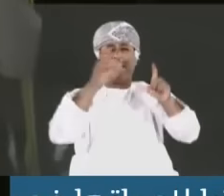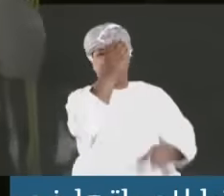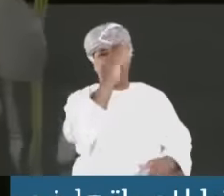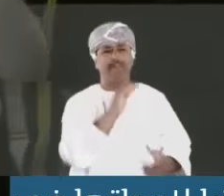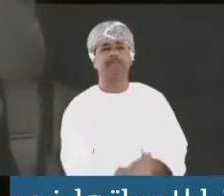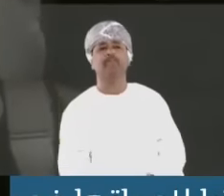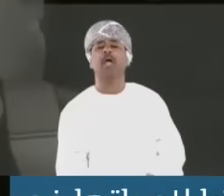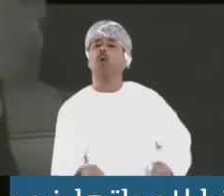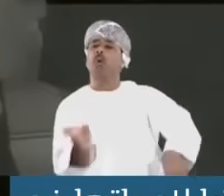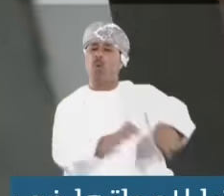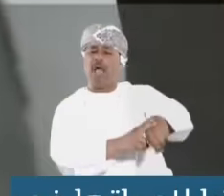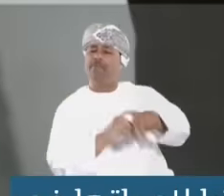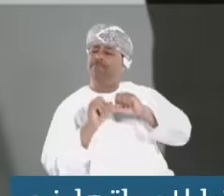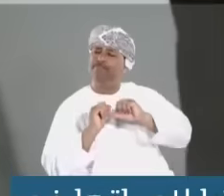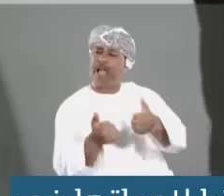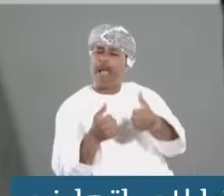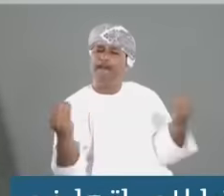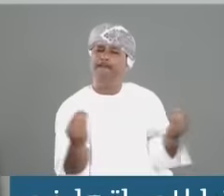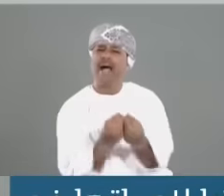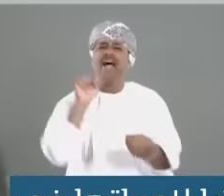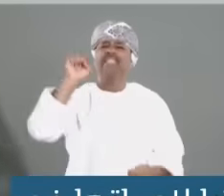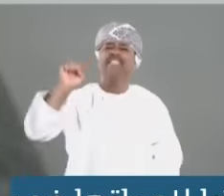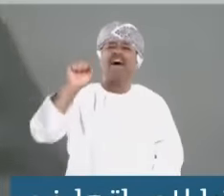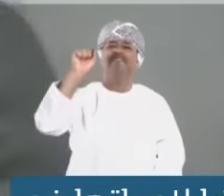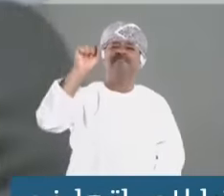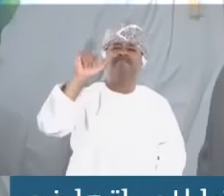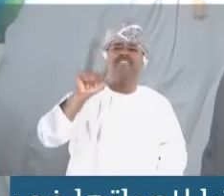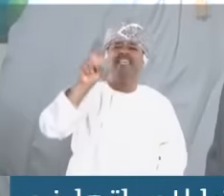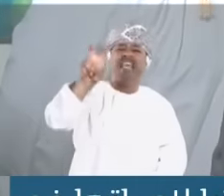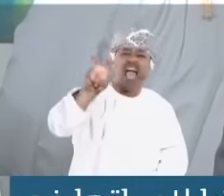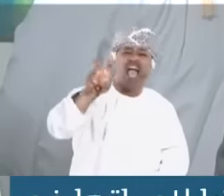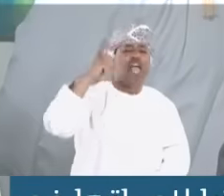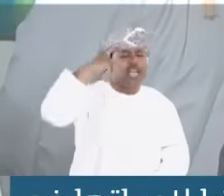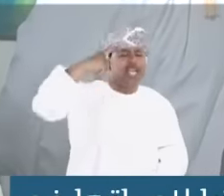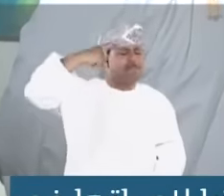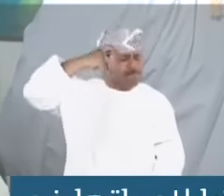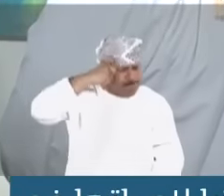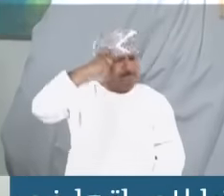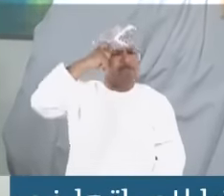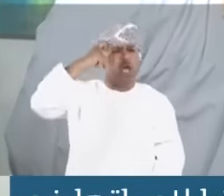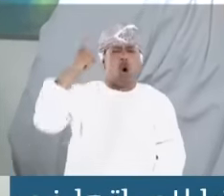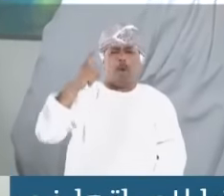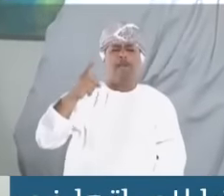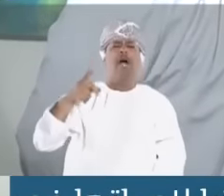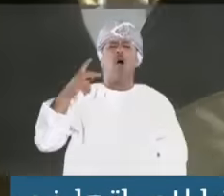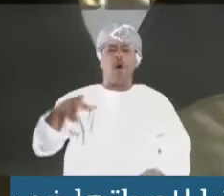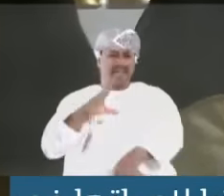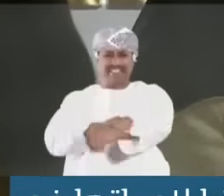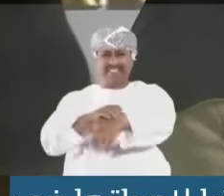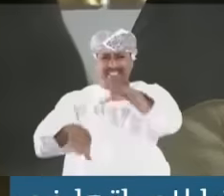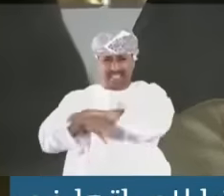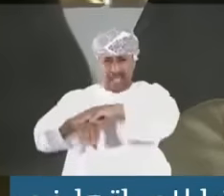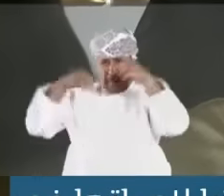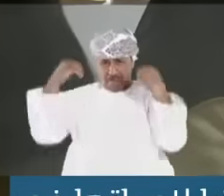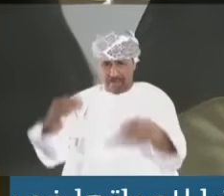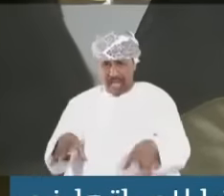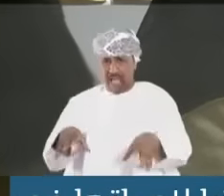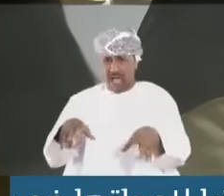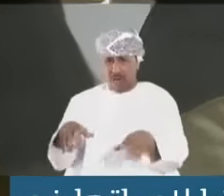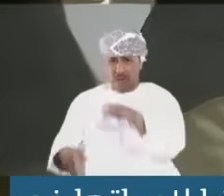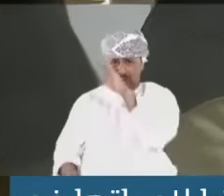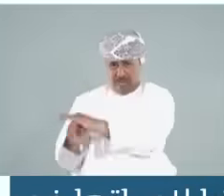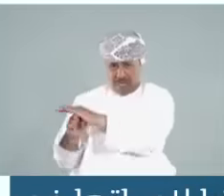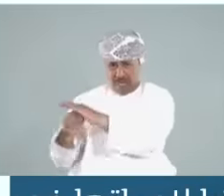وعودا على ذي بدء مع صفية، فإنها عزمت على أن لا تجعل من الأطراف التي تفتقدها